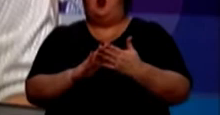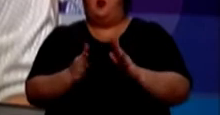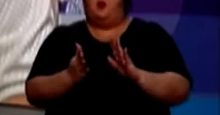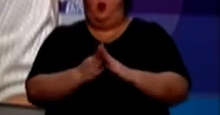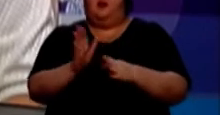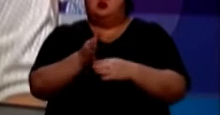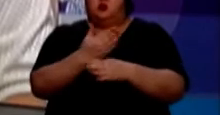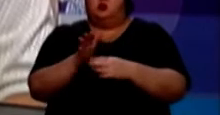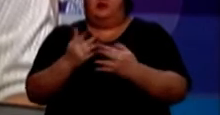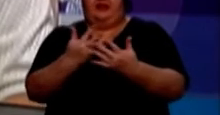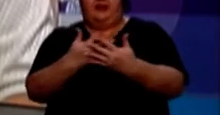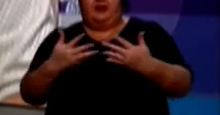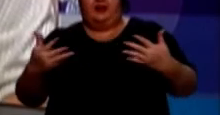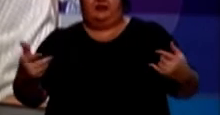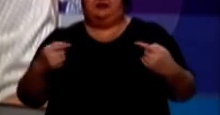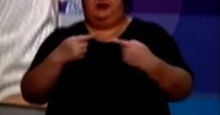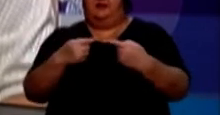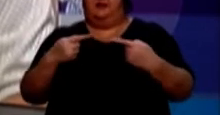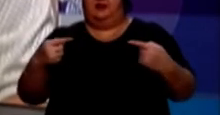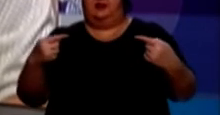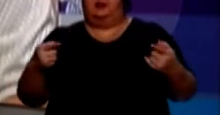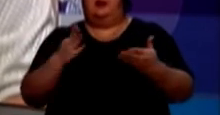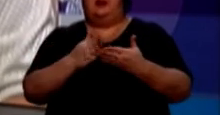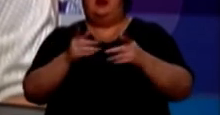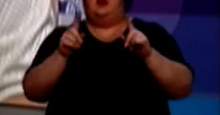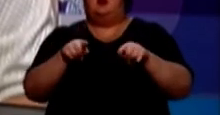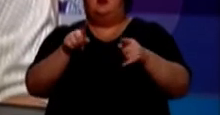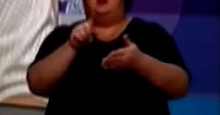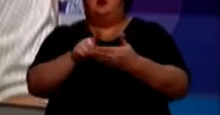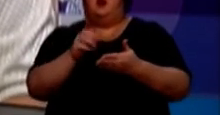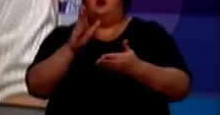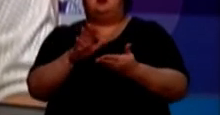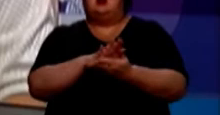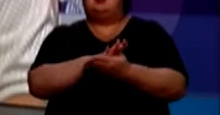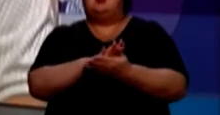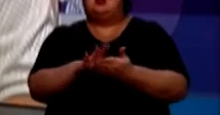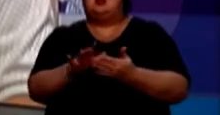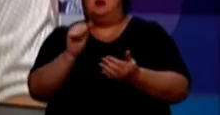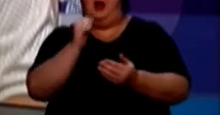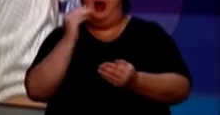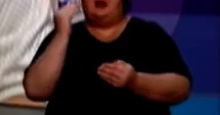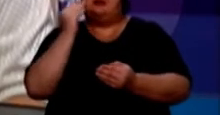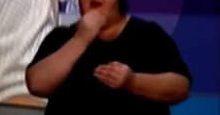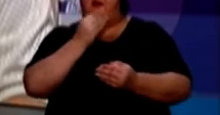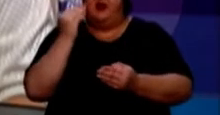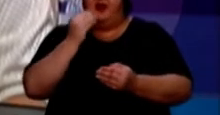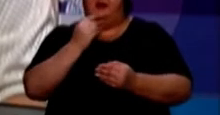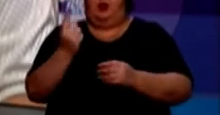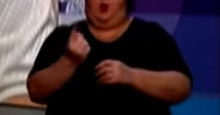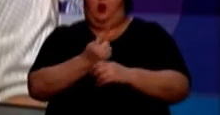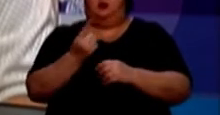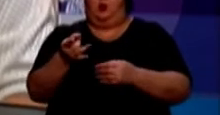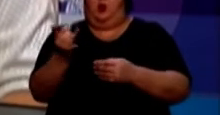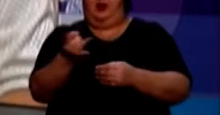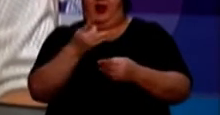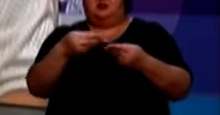сортування різних видів вторсировини є те, що вона має бути чистою. А паперові серветки, одноразовий посуд,